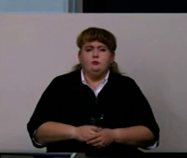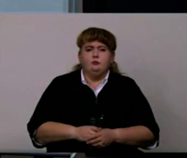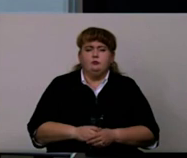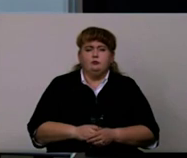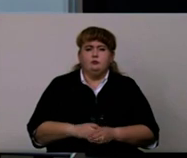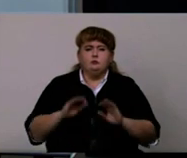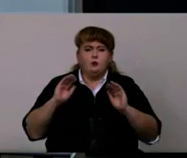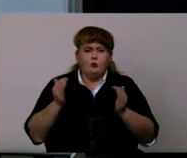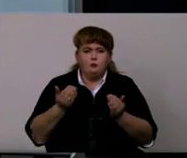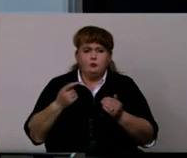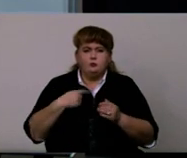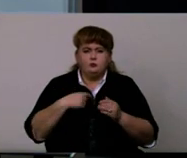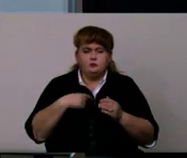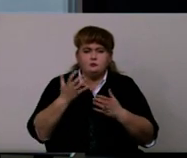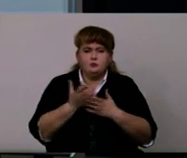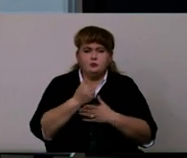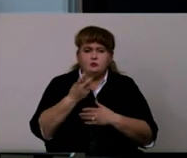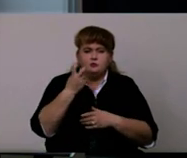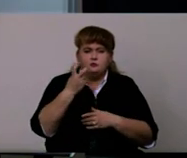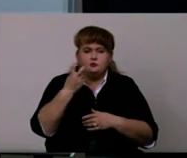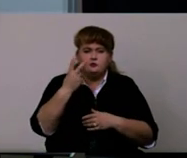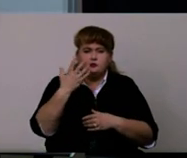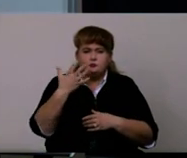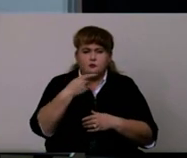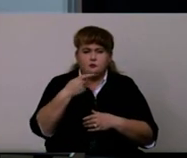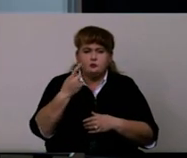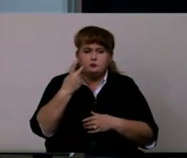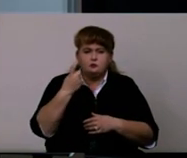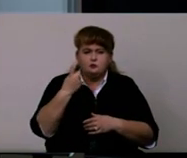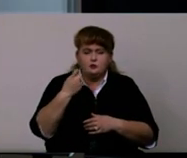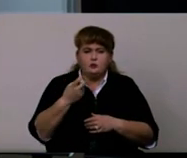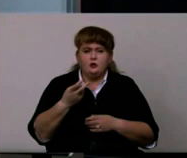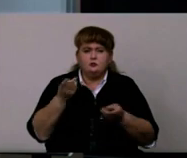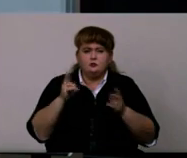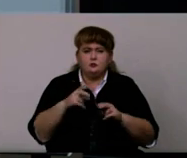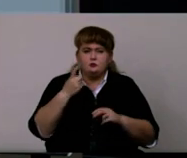Значит, в скобочках у нас получается 225 минус 100, остается